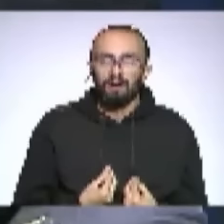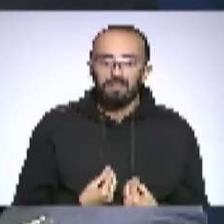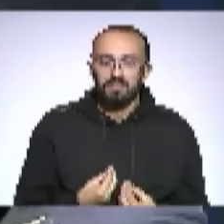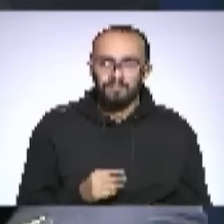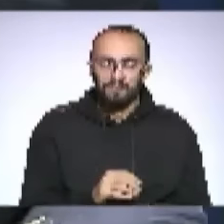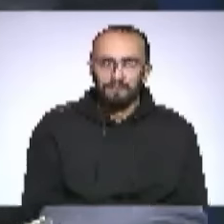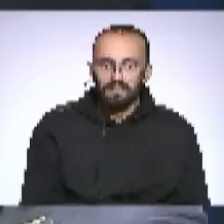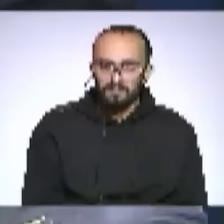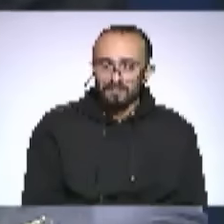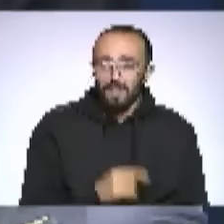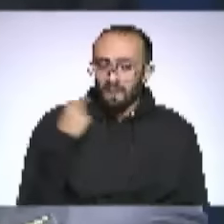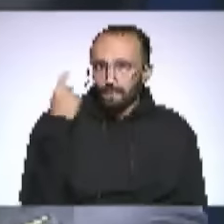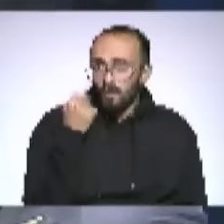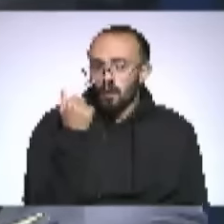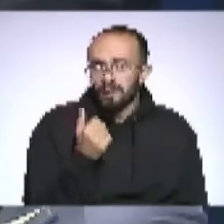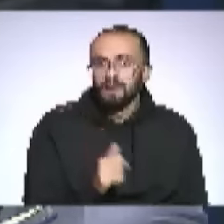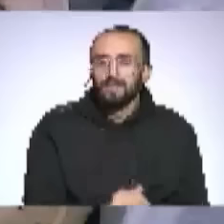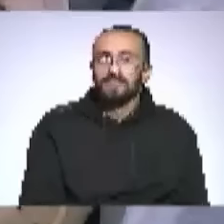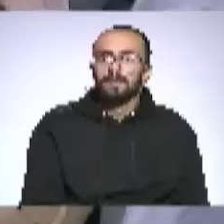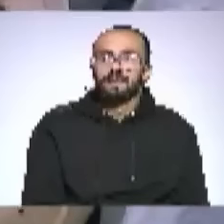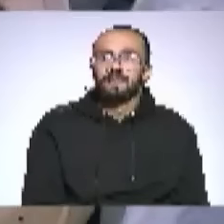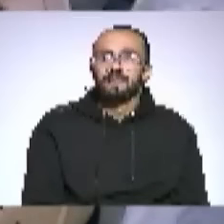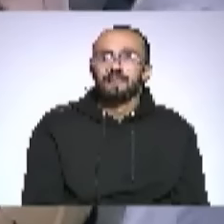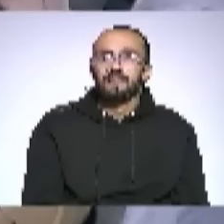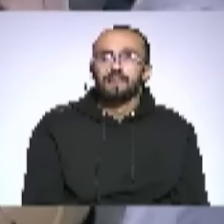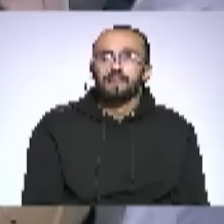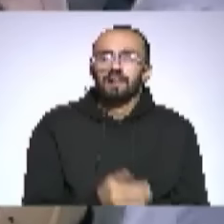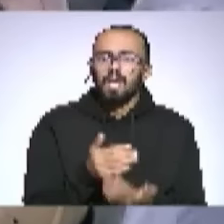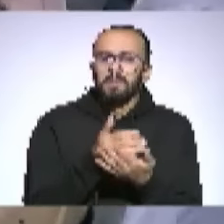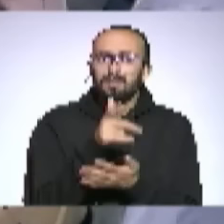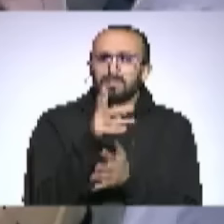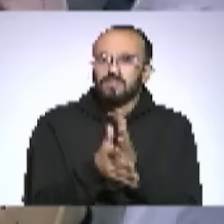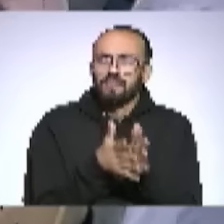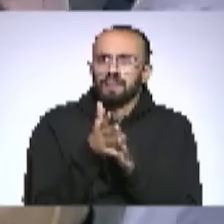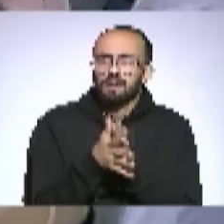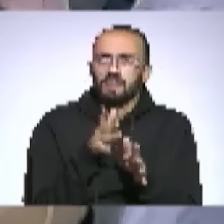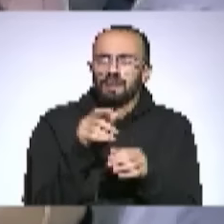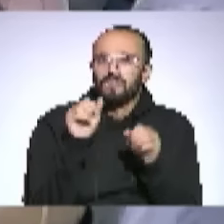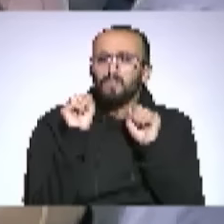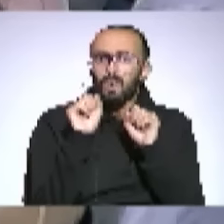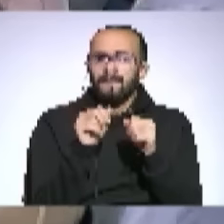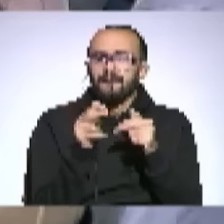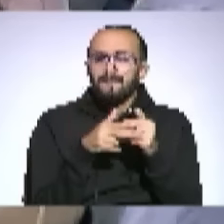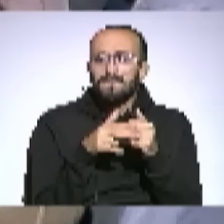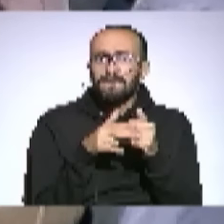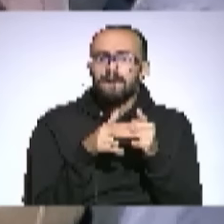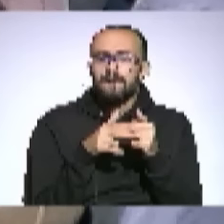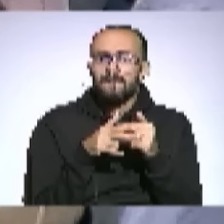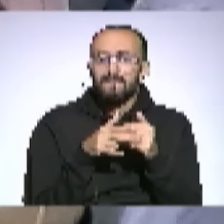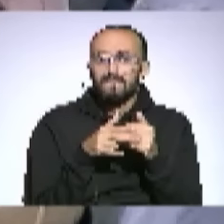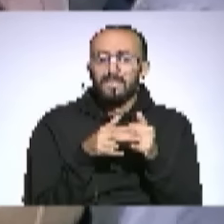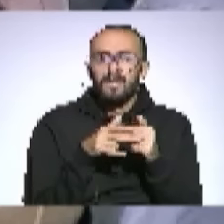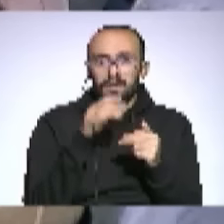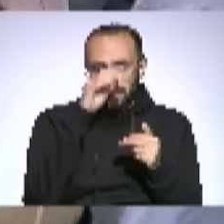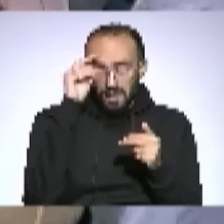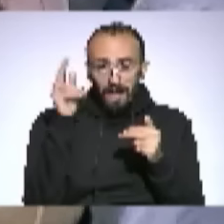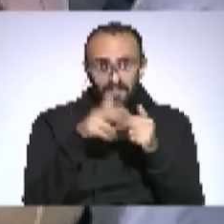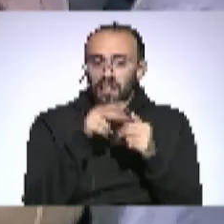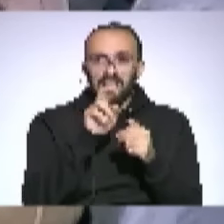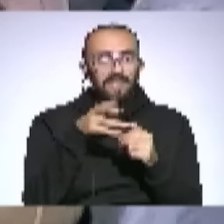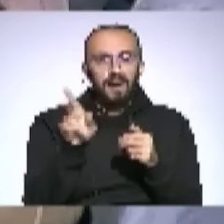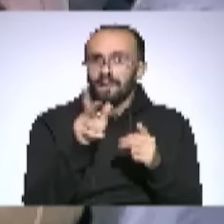جوزك فكري في اللي بقوله ده انت كنت بتقولي حاجه بتقولي انه لما انت بترفضي بيعمل ايه ايوه ما فيش نزول كنيسه مش